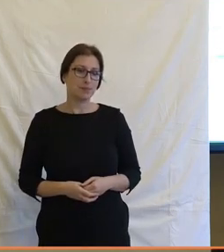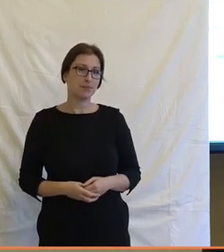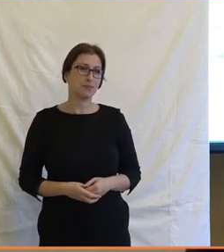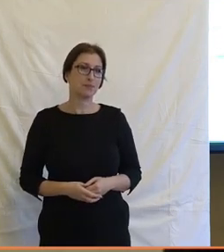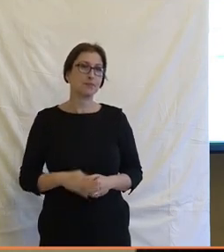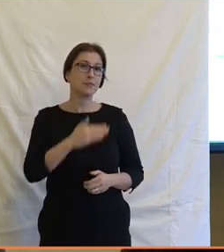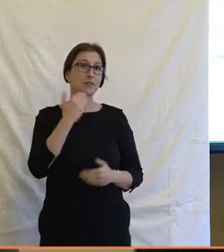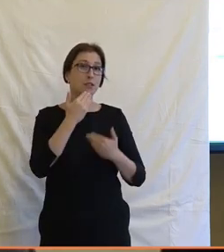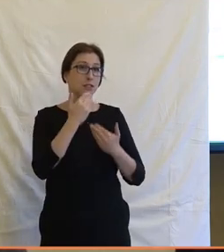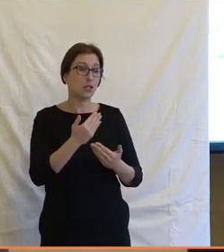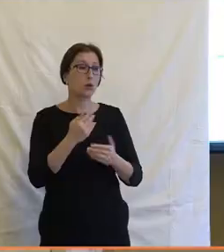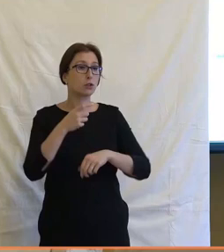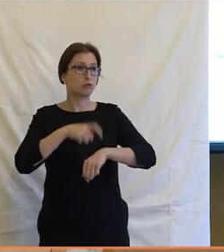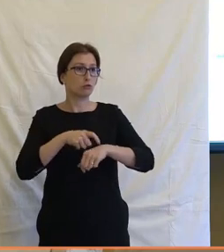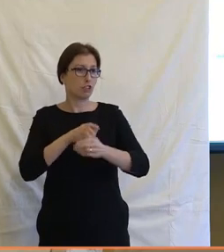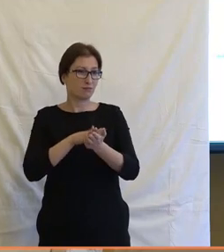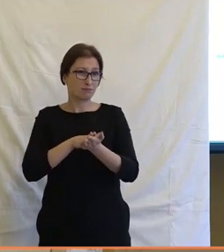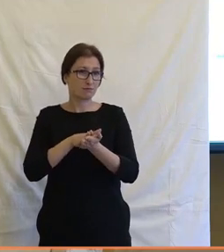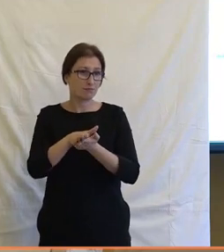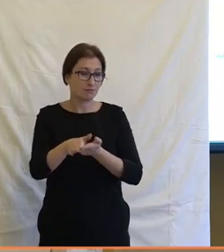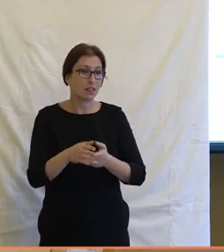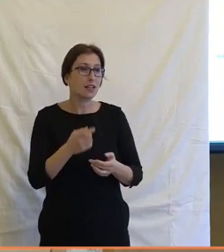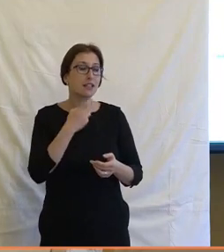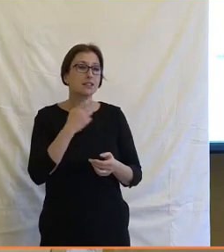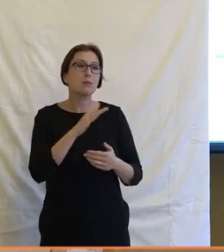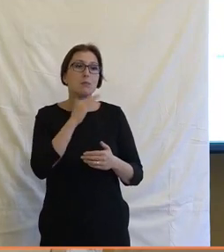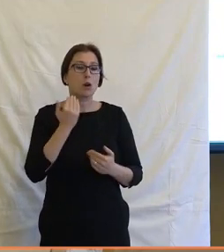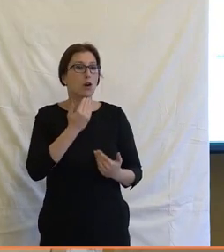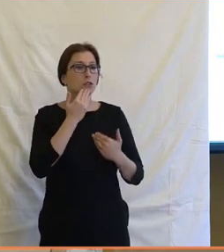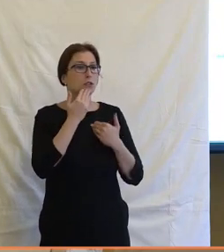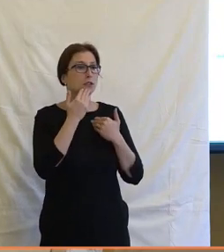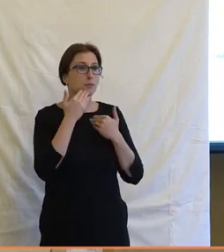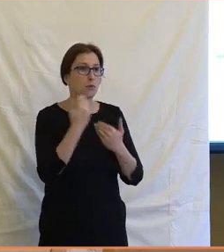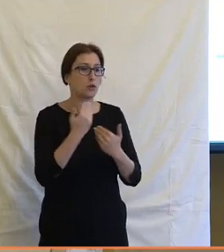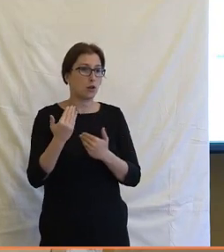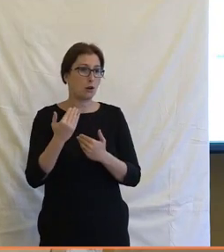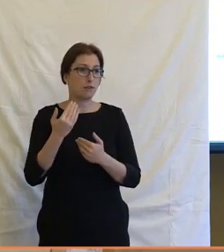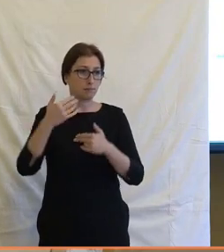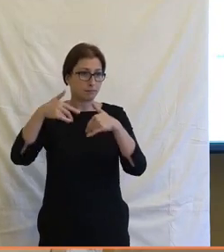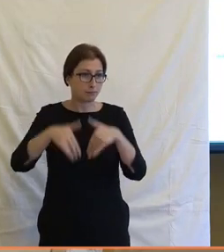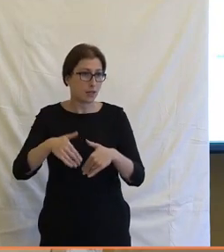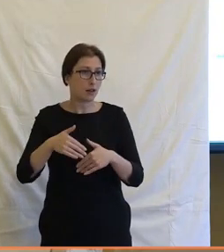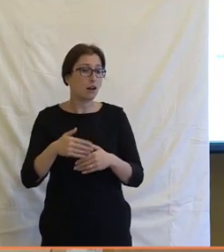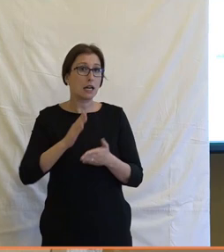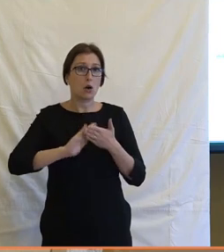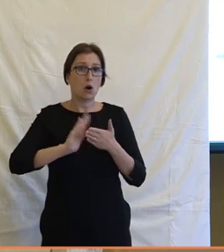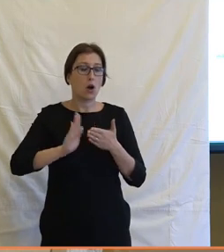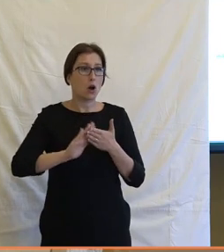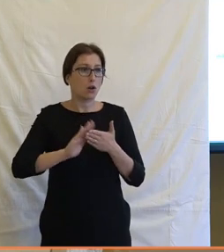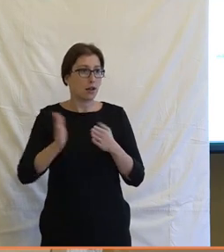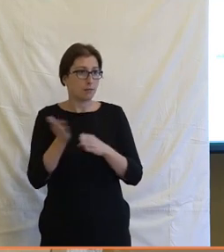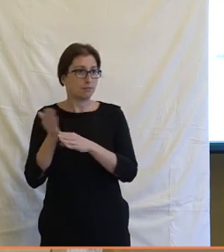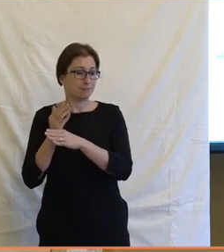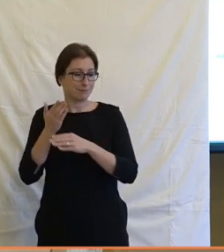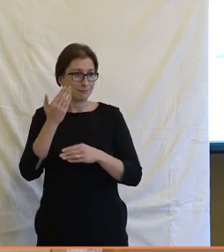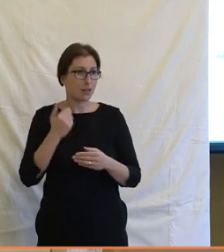Radku, děkuji moc. Náš čas se bohužel naplnil a já bych velmi chtěla poděkovat všem, co jste byli s námi. Uteklo nám to rychle,